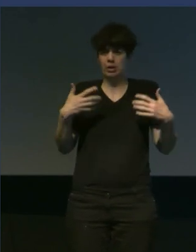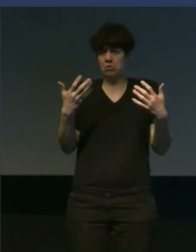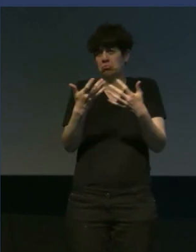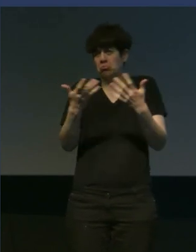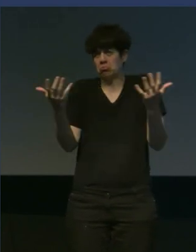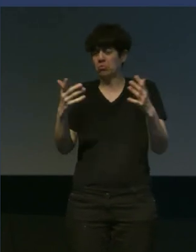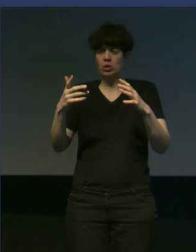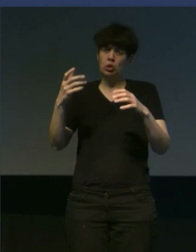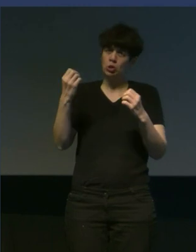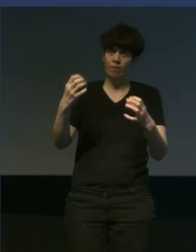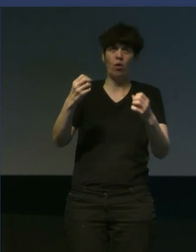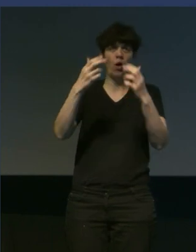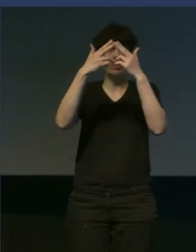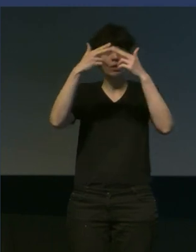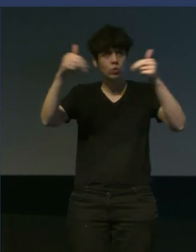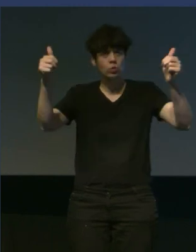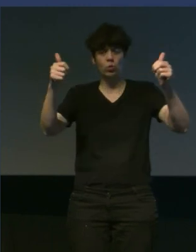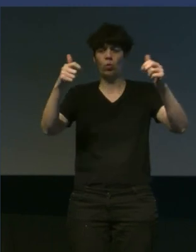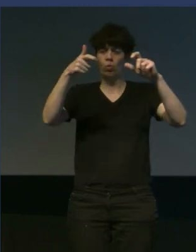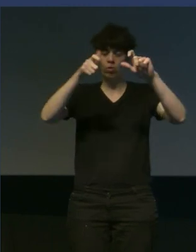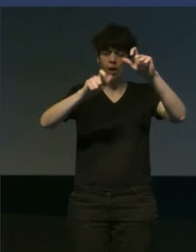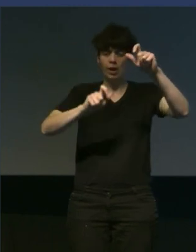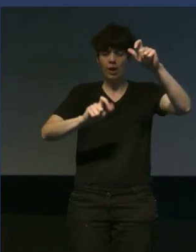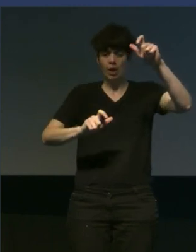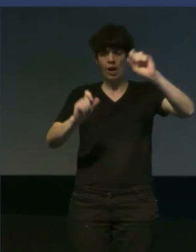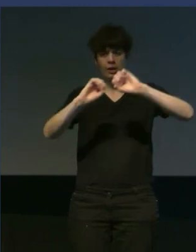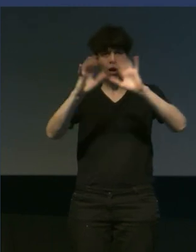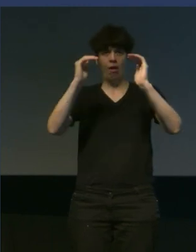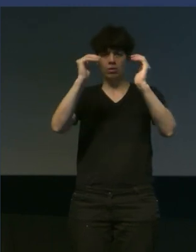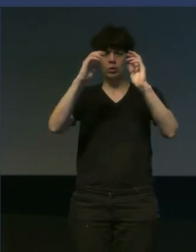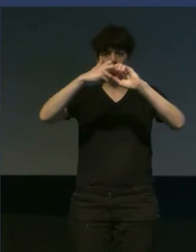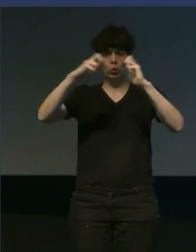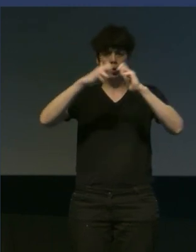en production, matériel et méthode, résultat, discussion, voilà.